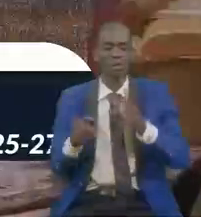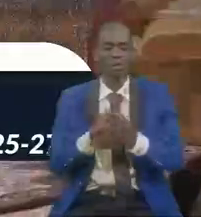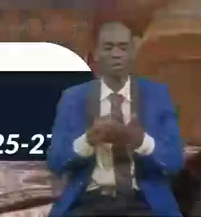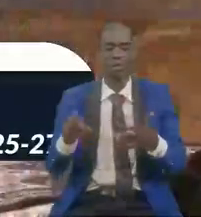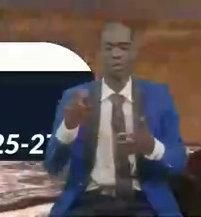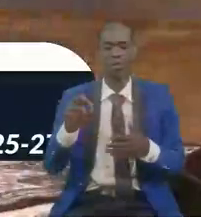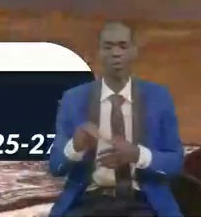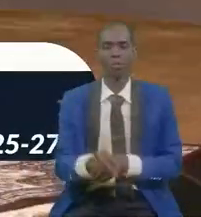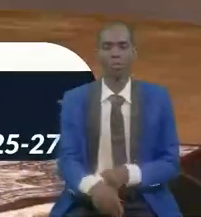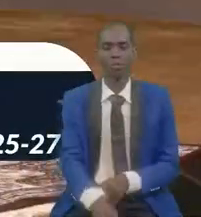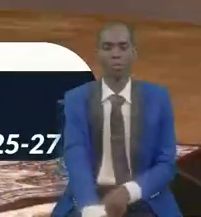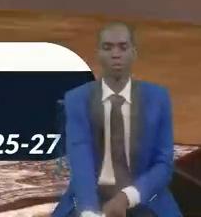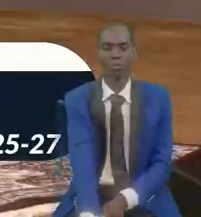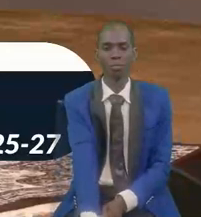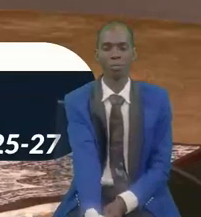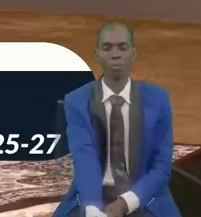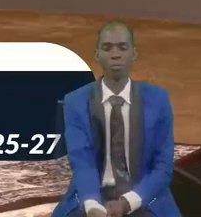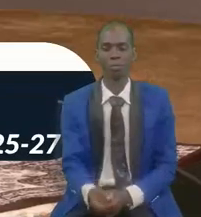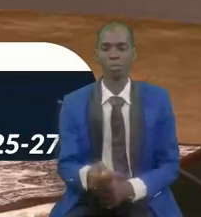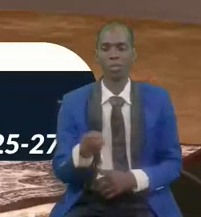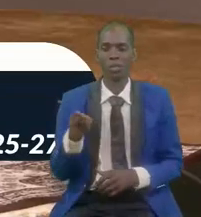Hébreux 13,